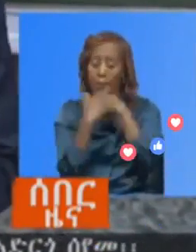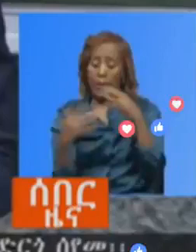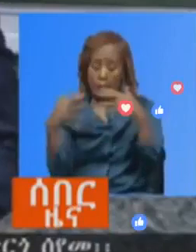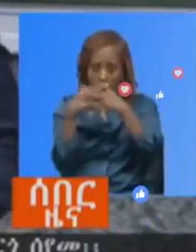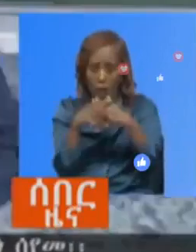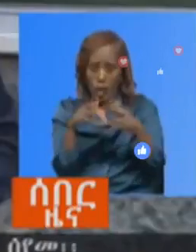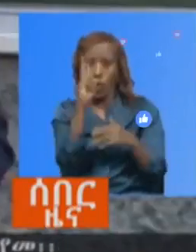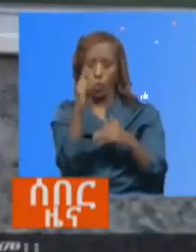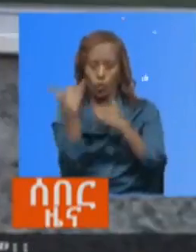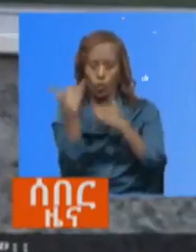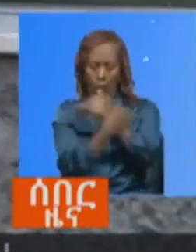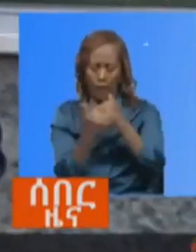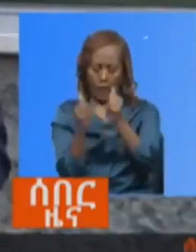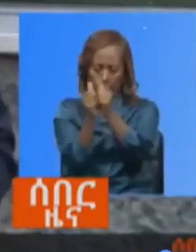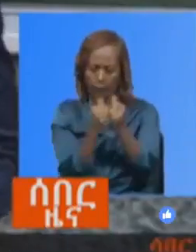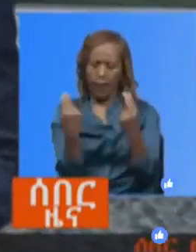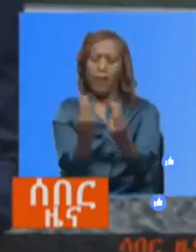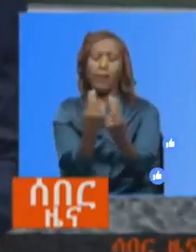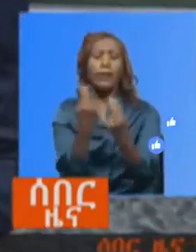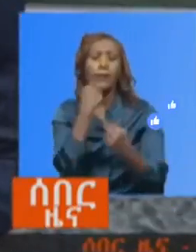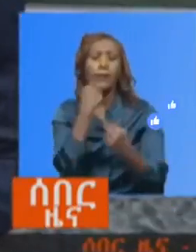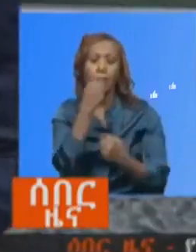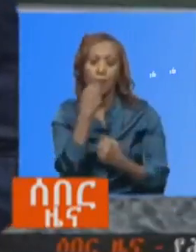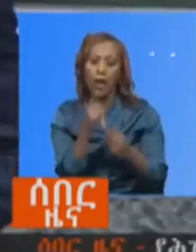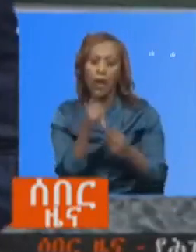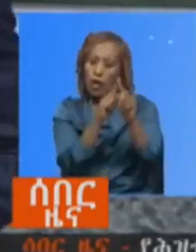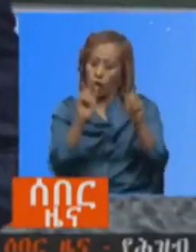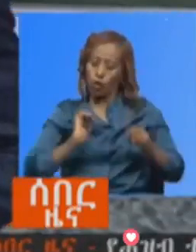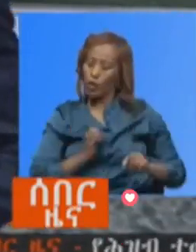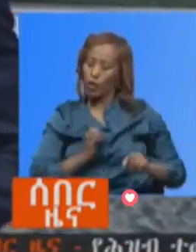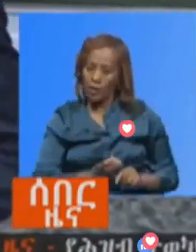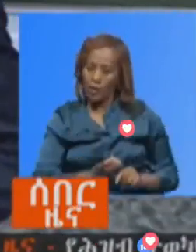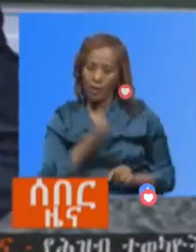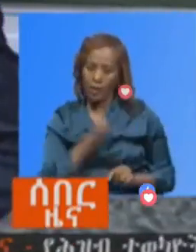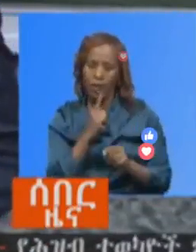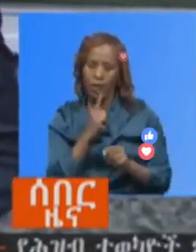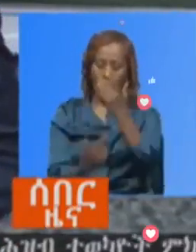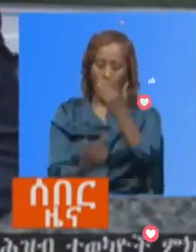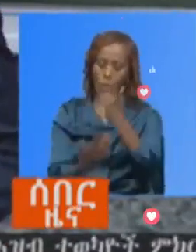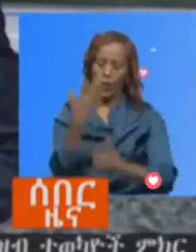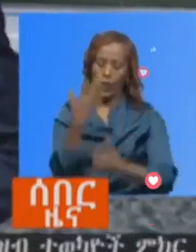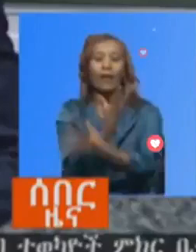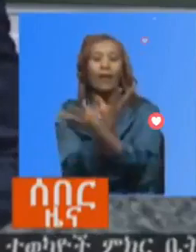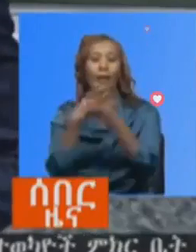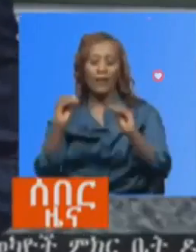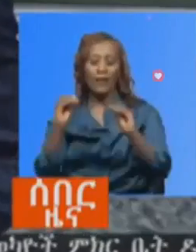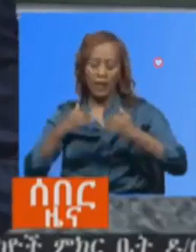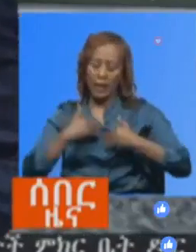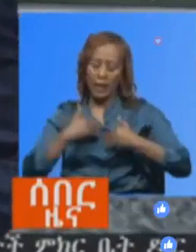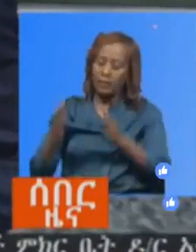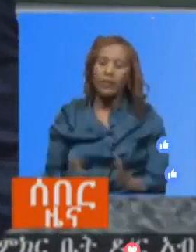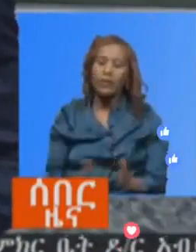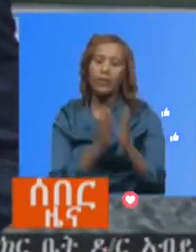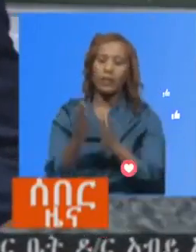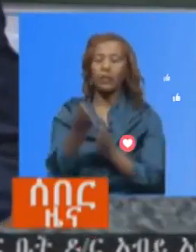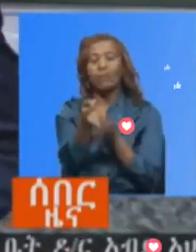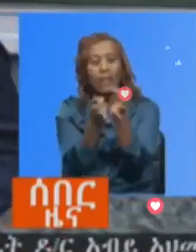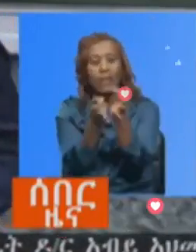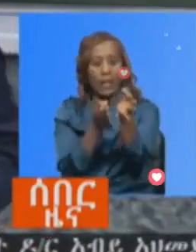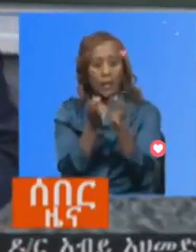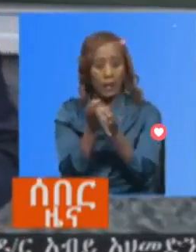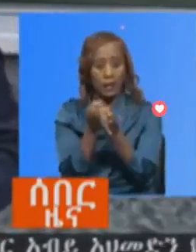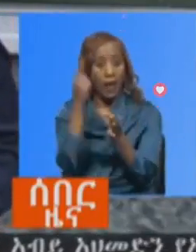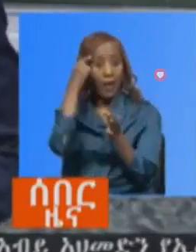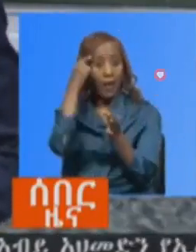ሀገራት ህዝቦች የጋራ ጥቅም ሲባል ልዩነቶቻችንን በውይይት ለመፍታት ያለንን ዝግጁነት እየገለጽኩ